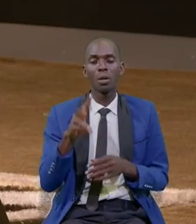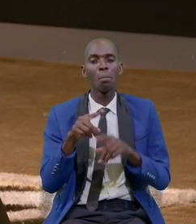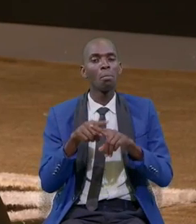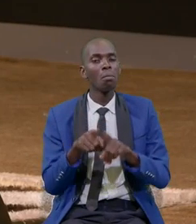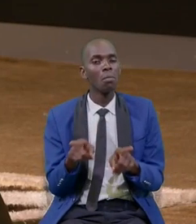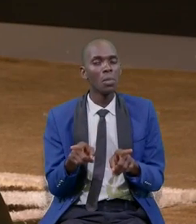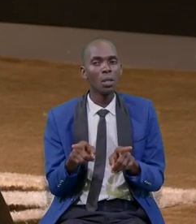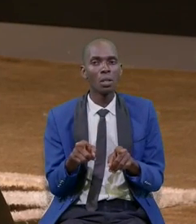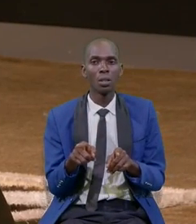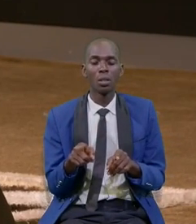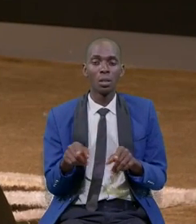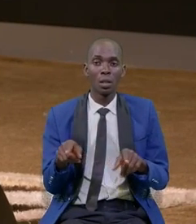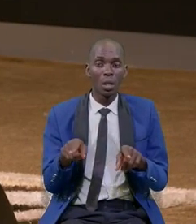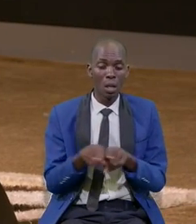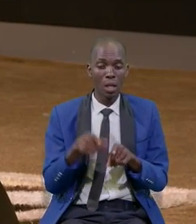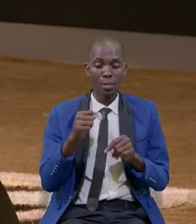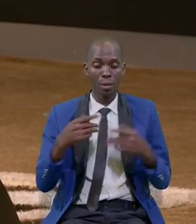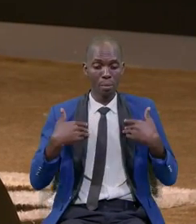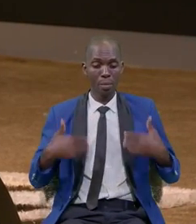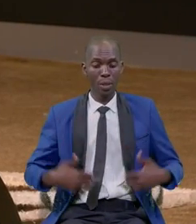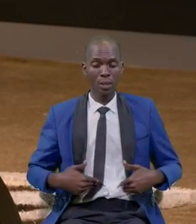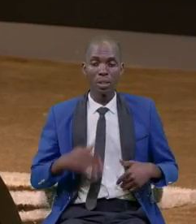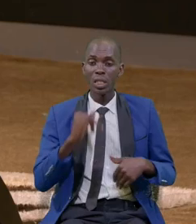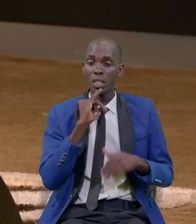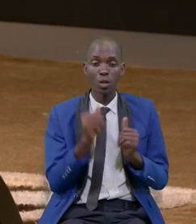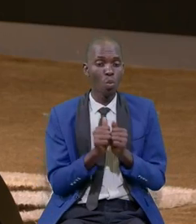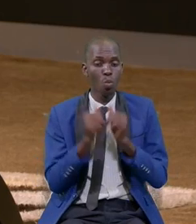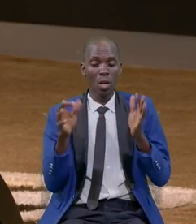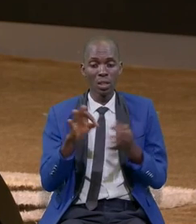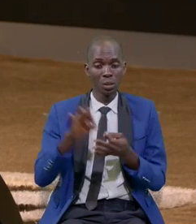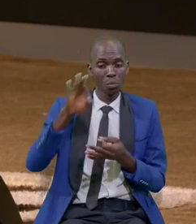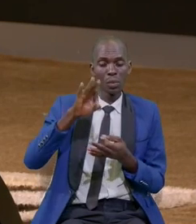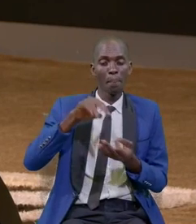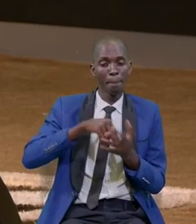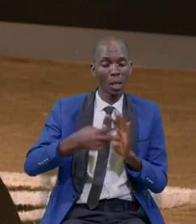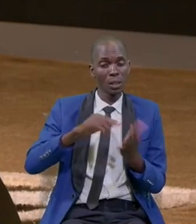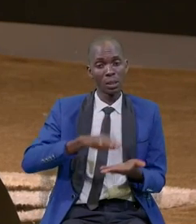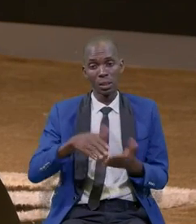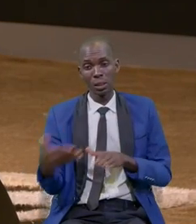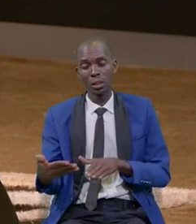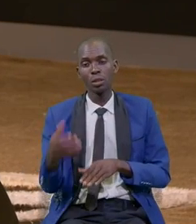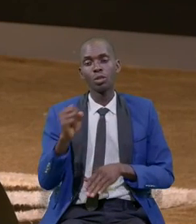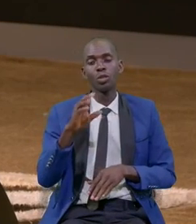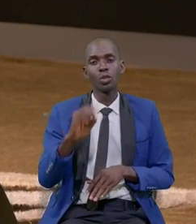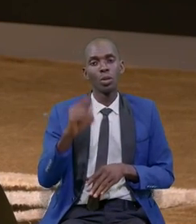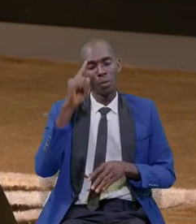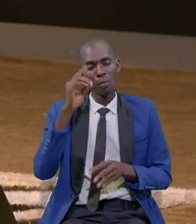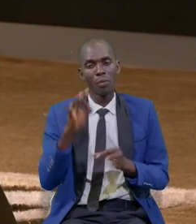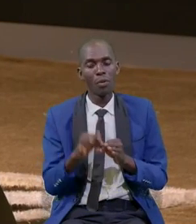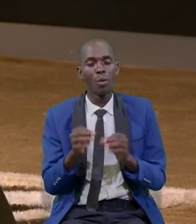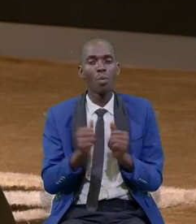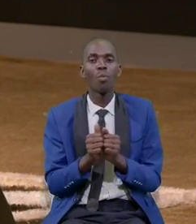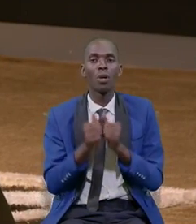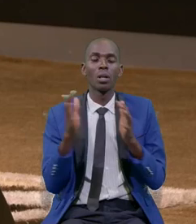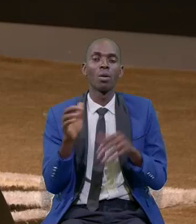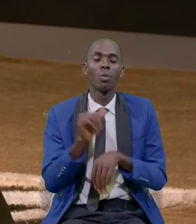le corps sans âme est mort, de même la foi sans